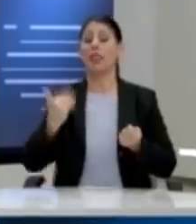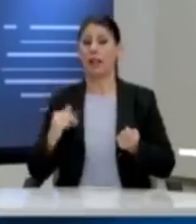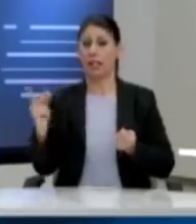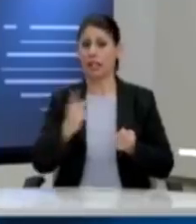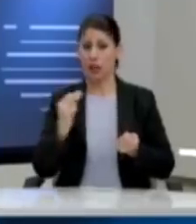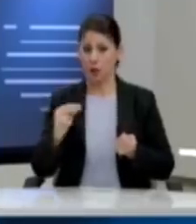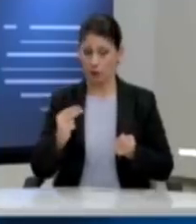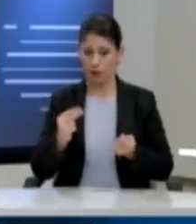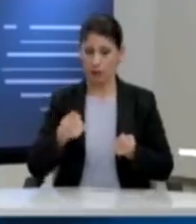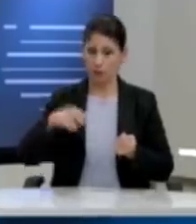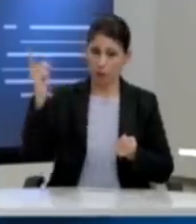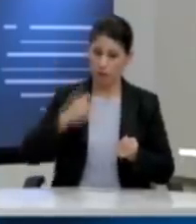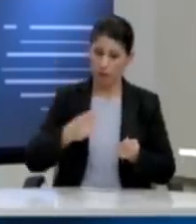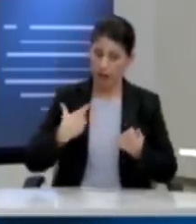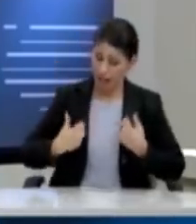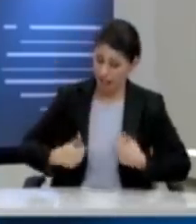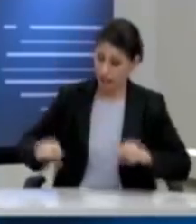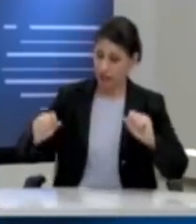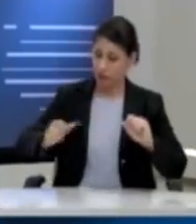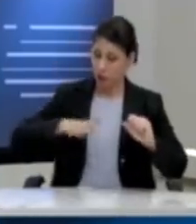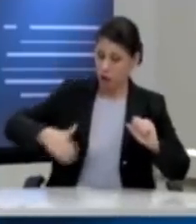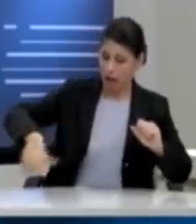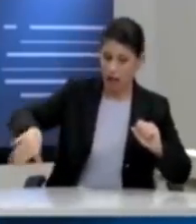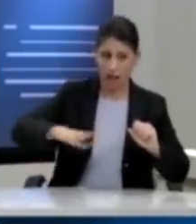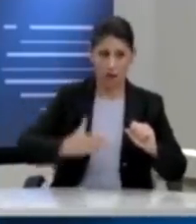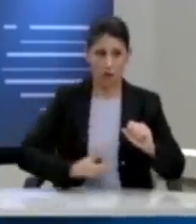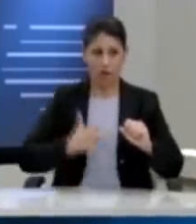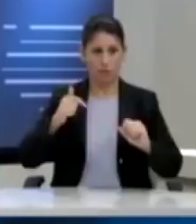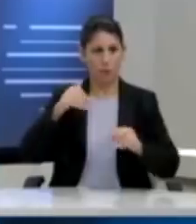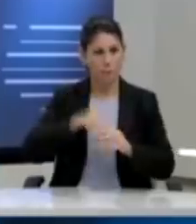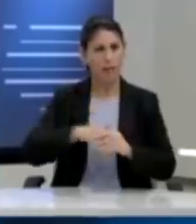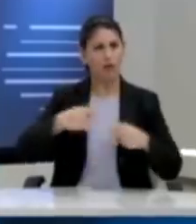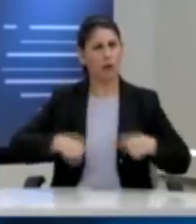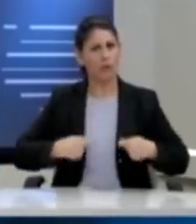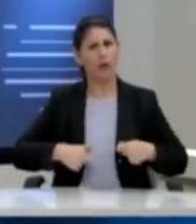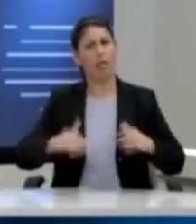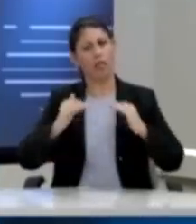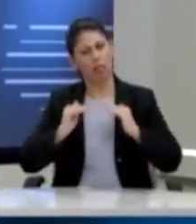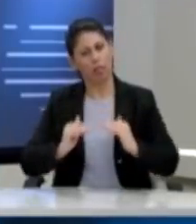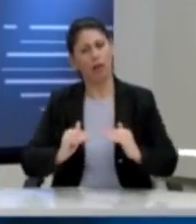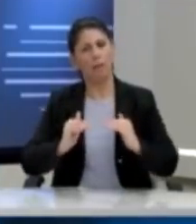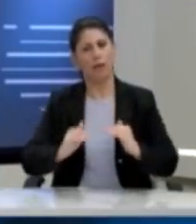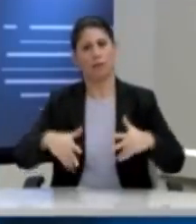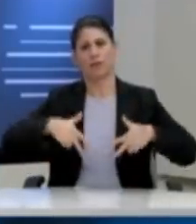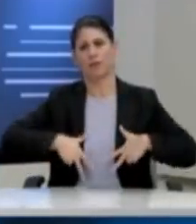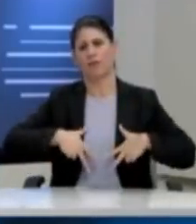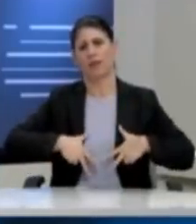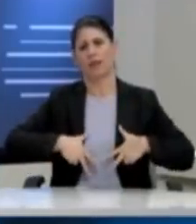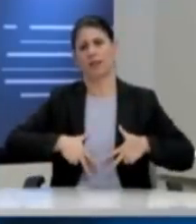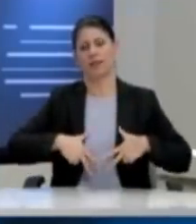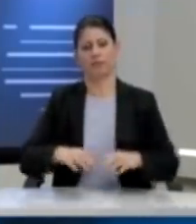η κυβέρνηση. Ακόμα και αν είναι αντίθετη με το λαϊκό αίσθημα. Μέσα στον καπιταλισμό μιλάμε, θα παραμένει στην